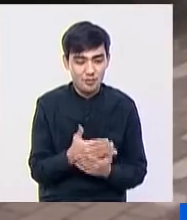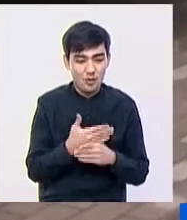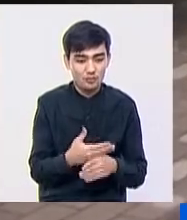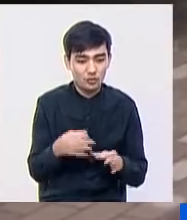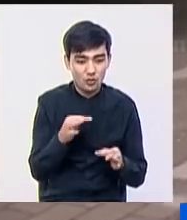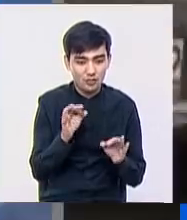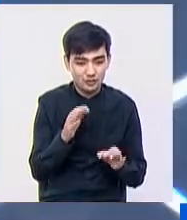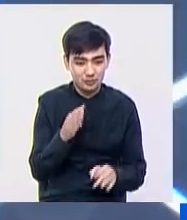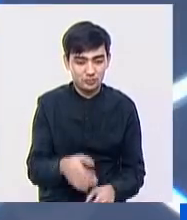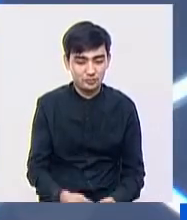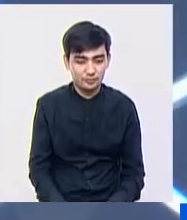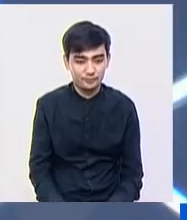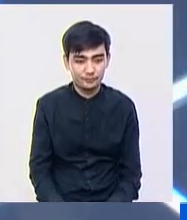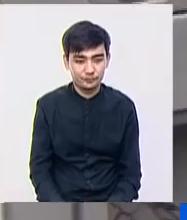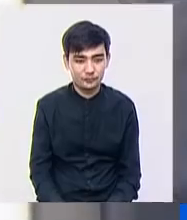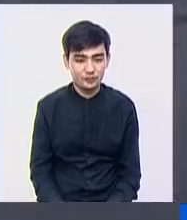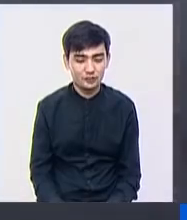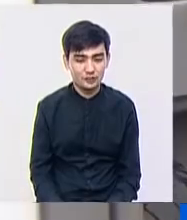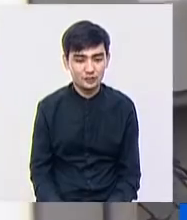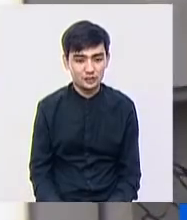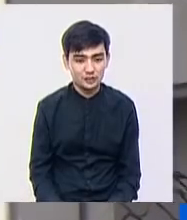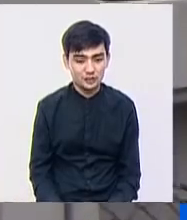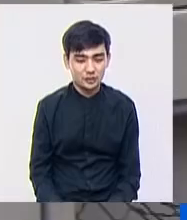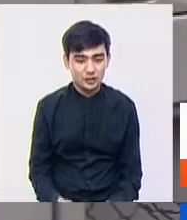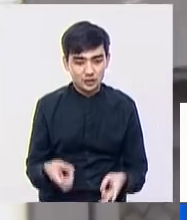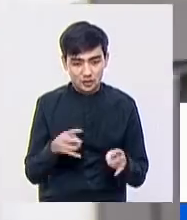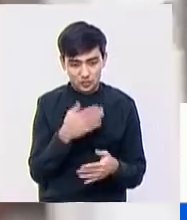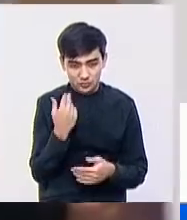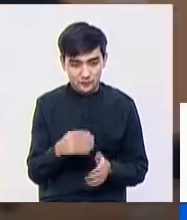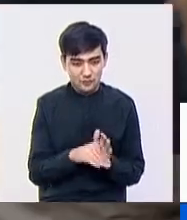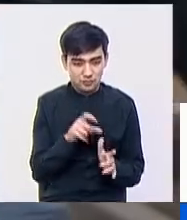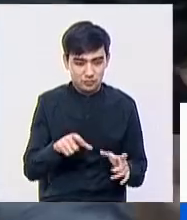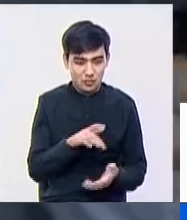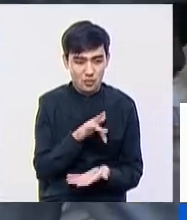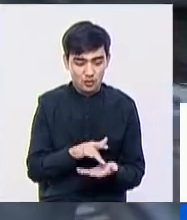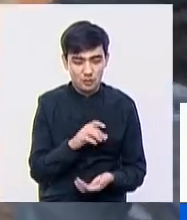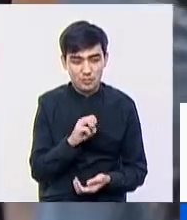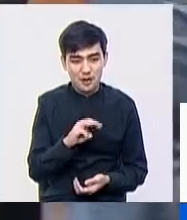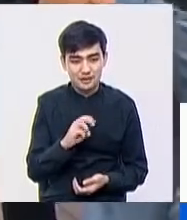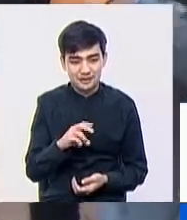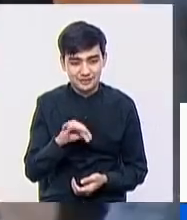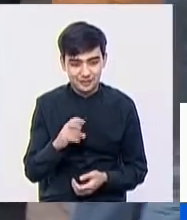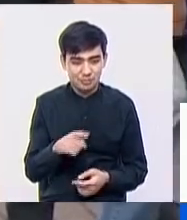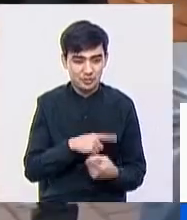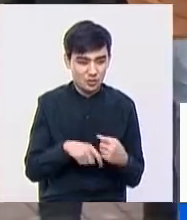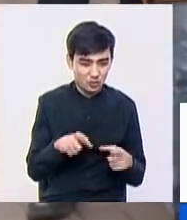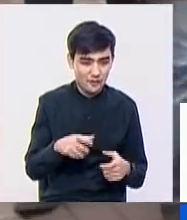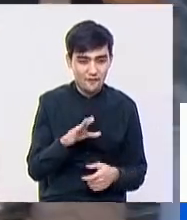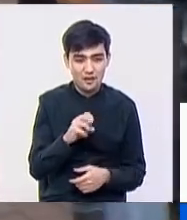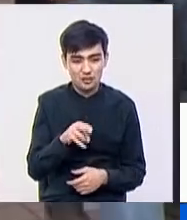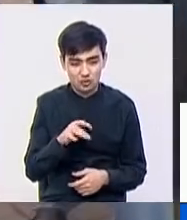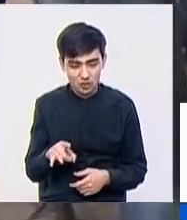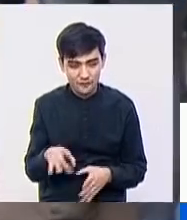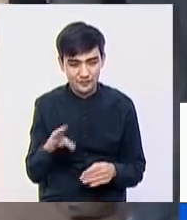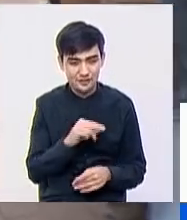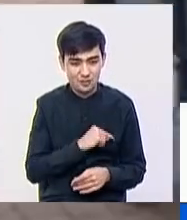этот трудный период. Не остались в стороне депутаты городского маслихата. Объединившись с бизнесменами и волонтерами, они